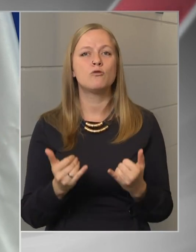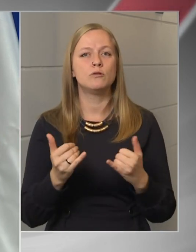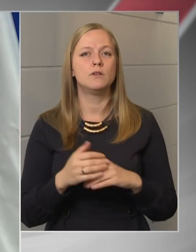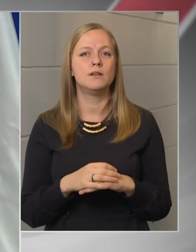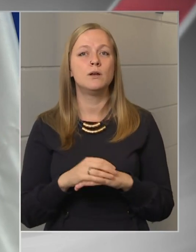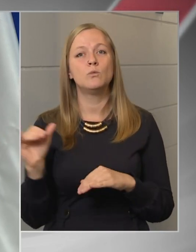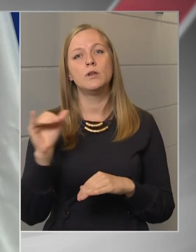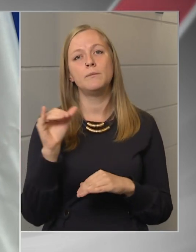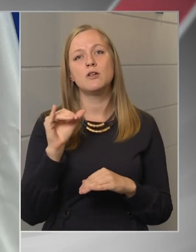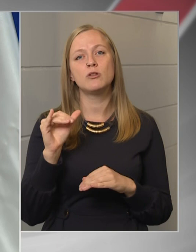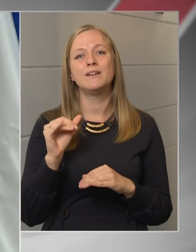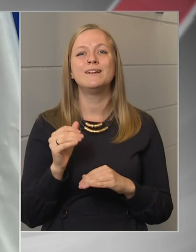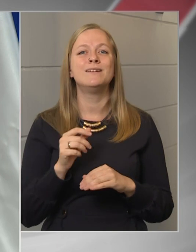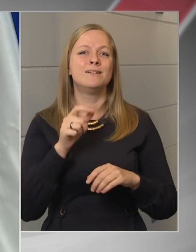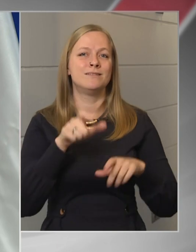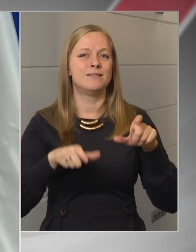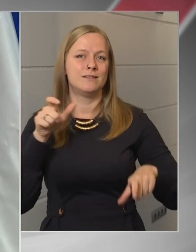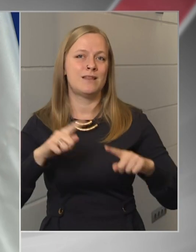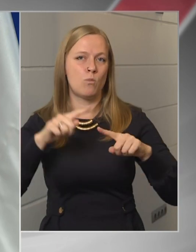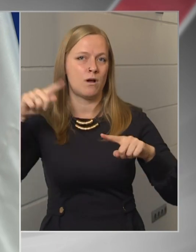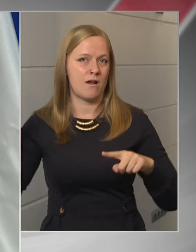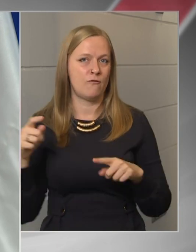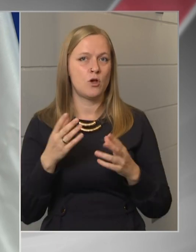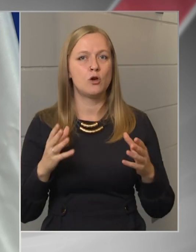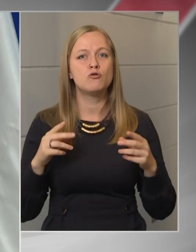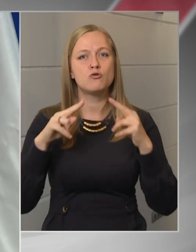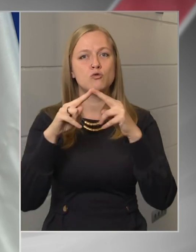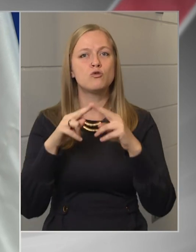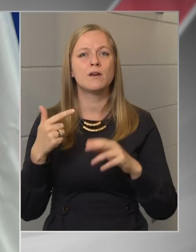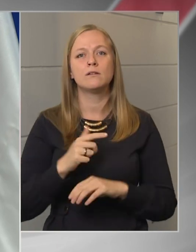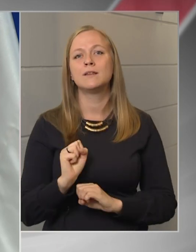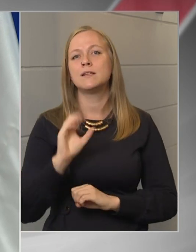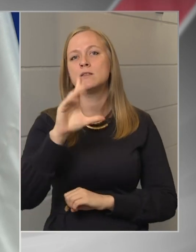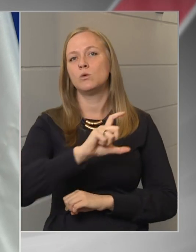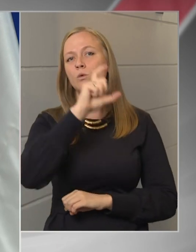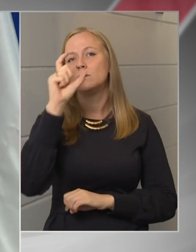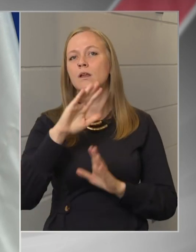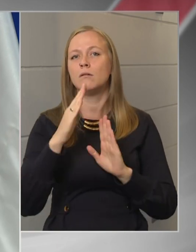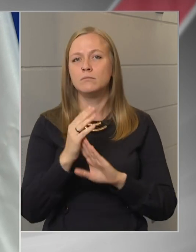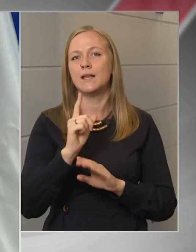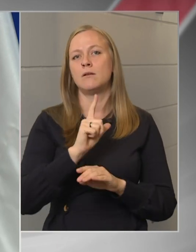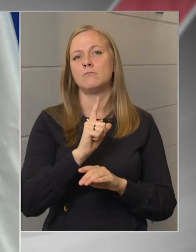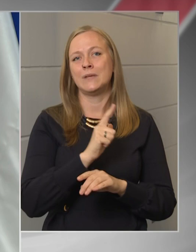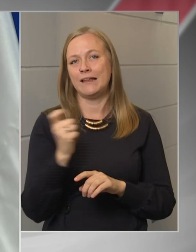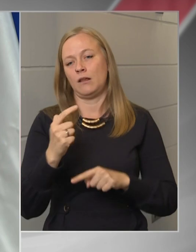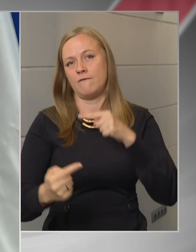budapesti demográfiai csúcs 2015 óta minden második évben